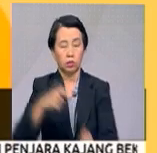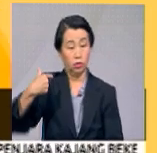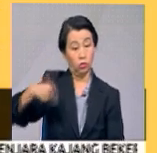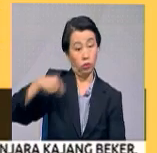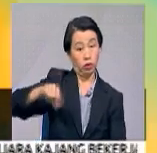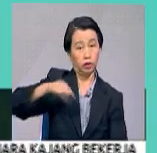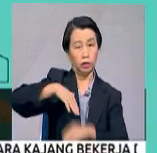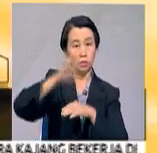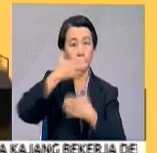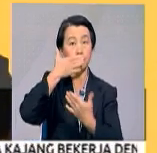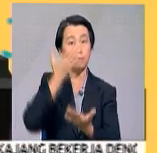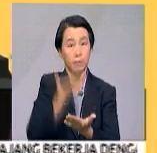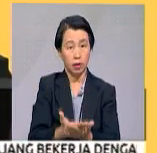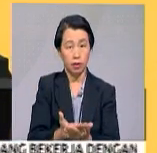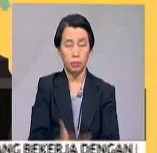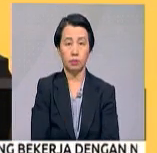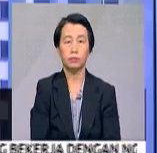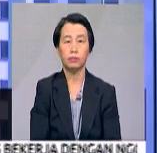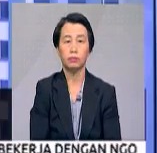lebih baik.